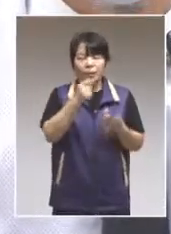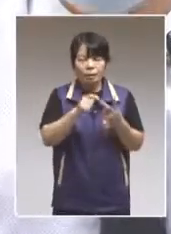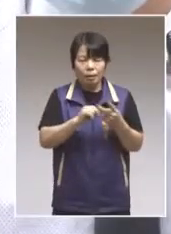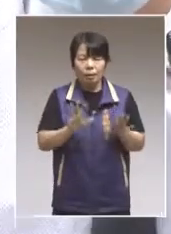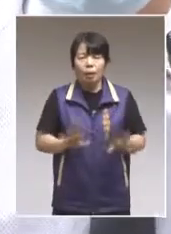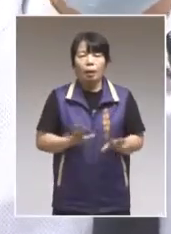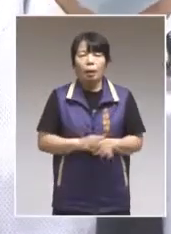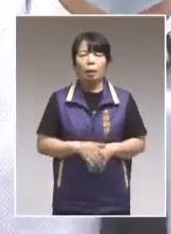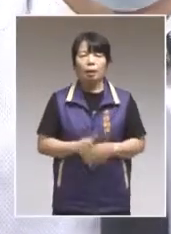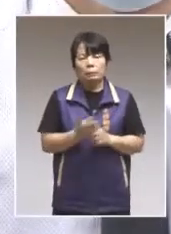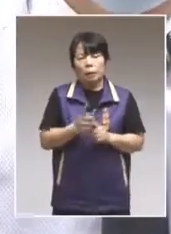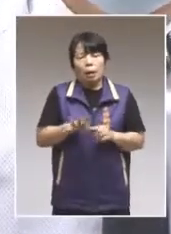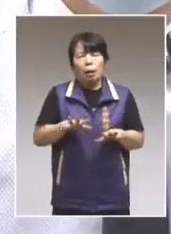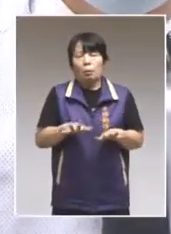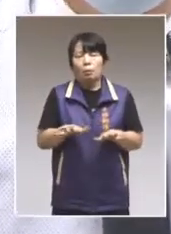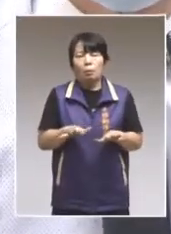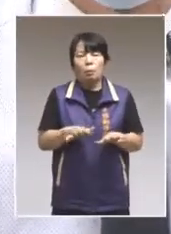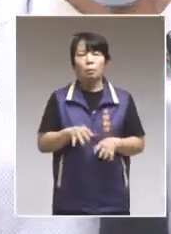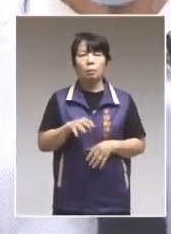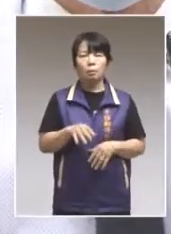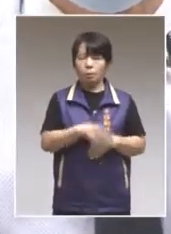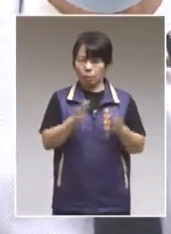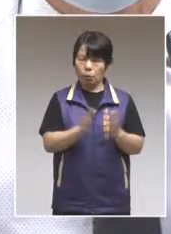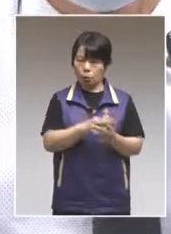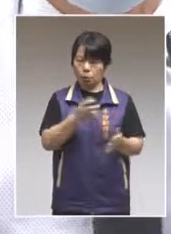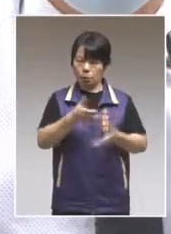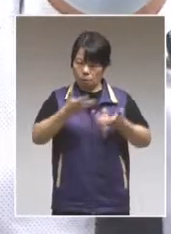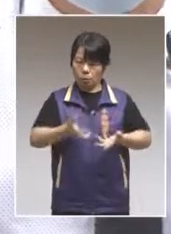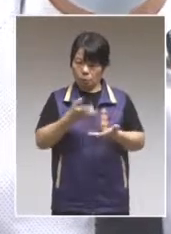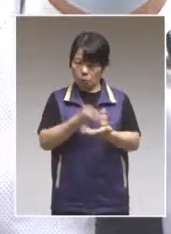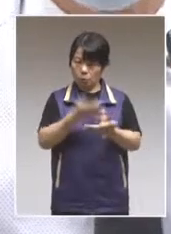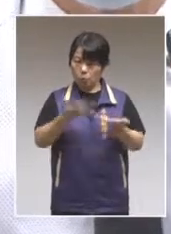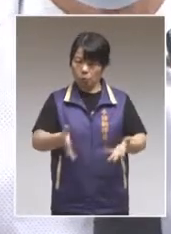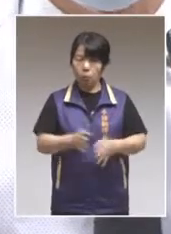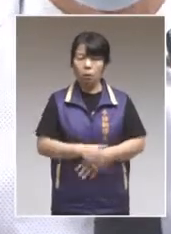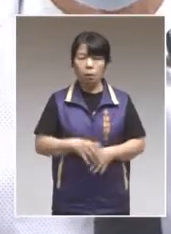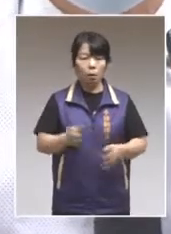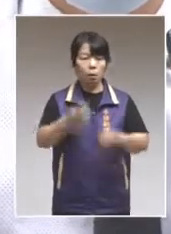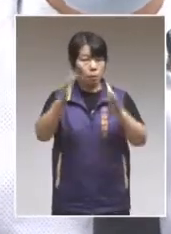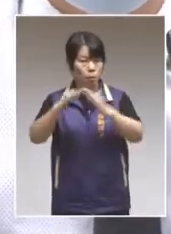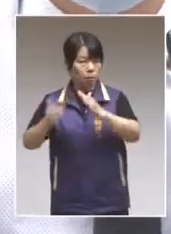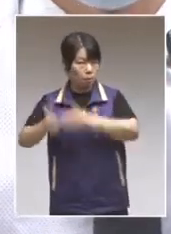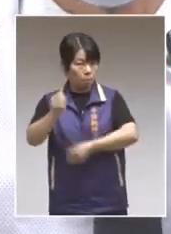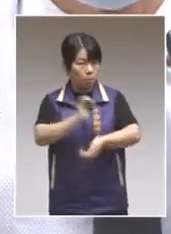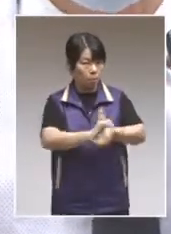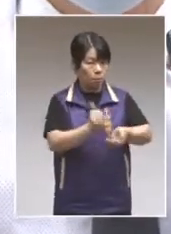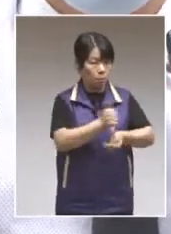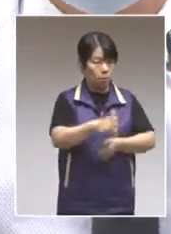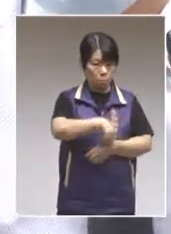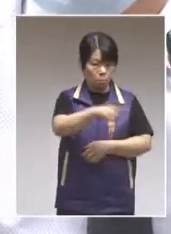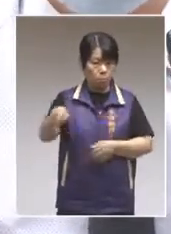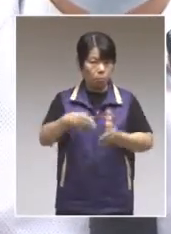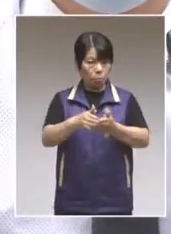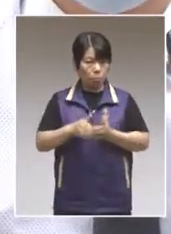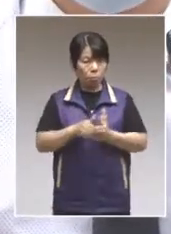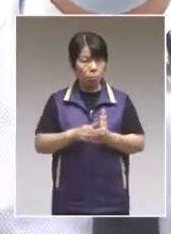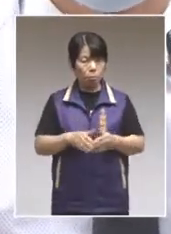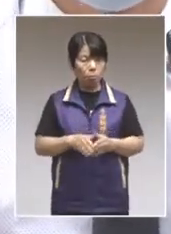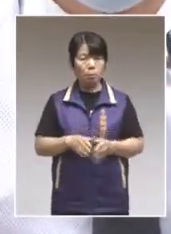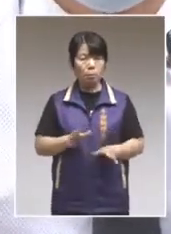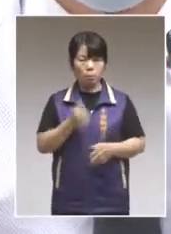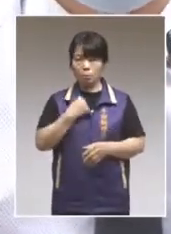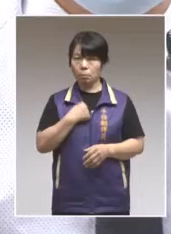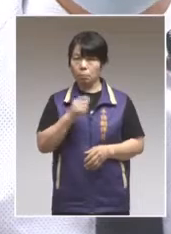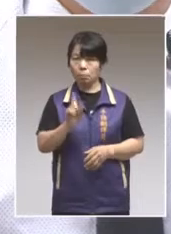每个人都知道严重。那不过不管是家长或医师，可能都要在这段时间要多知道一件事情，就是